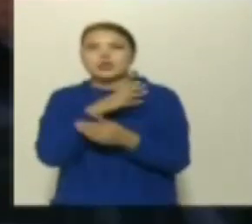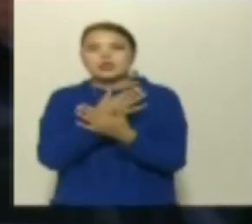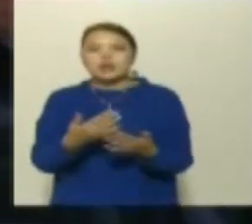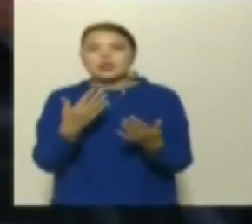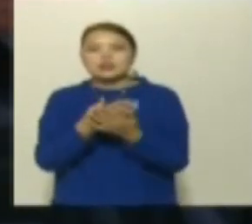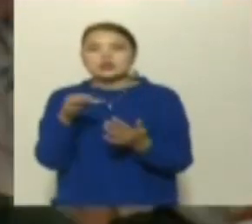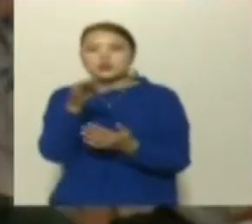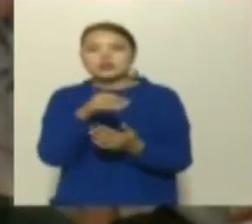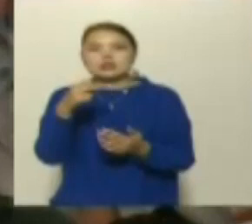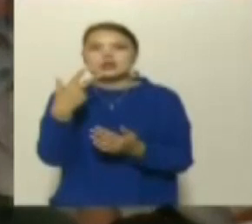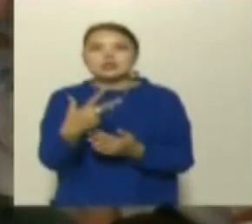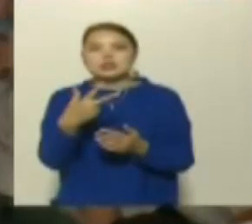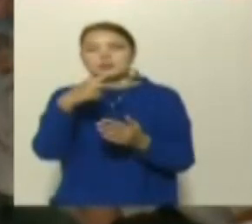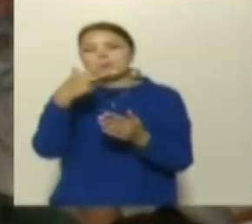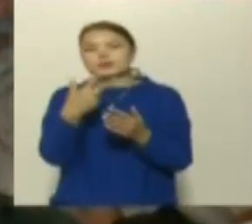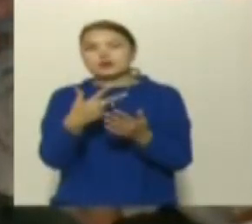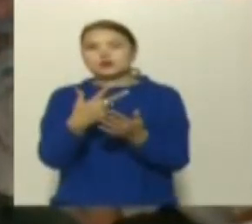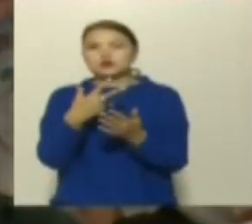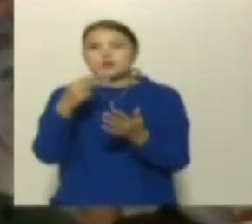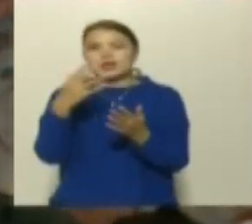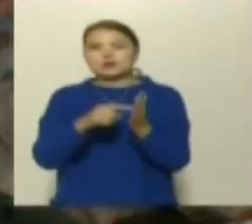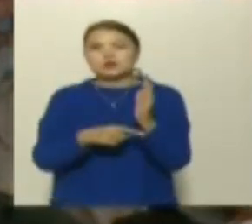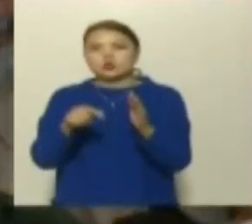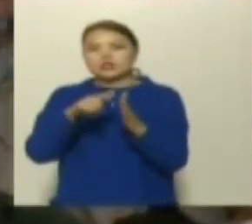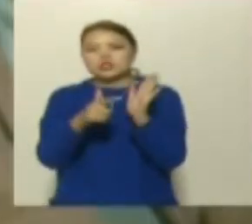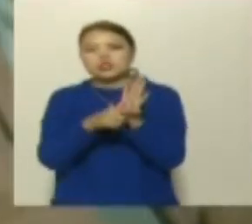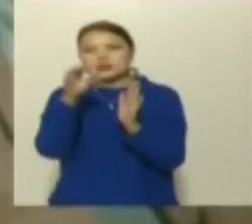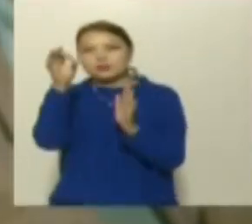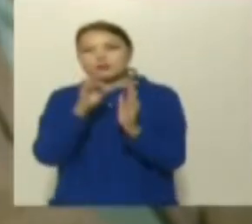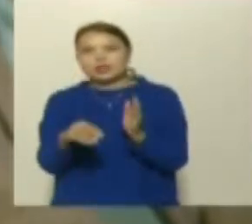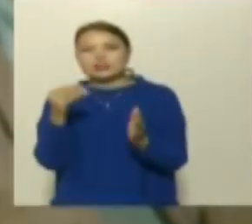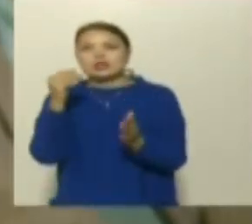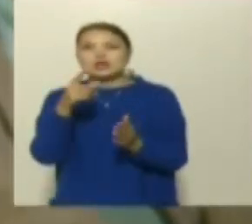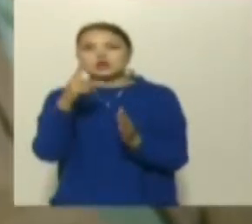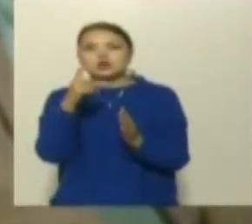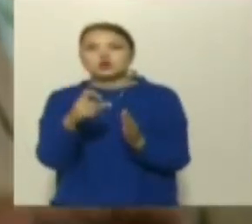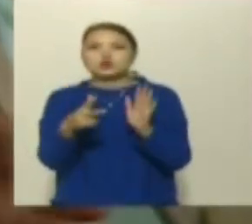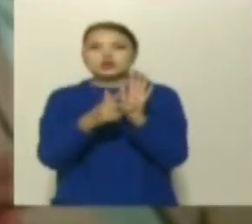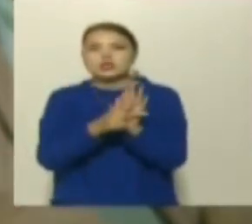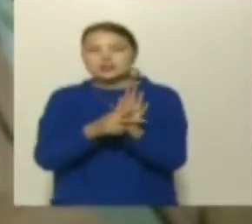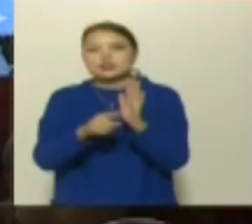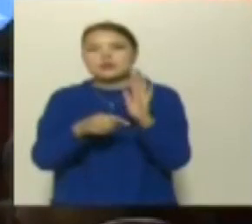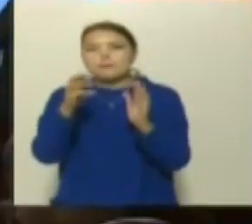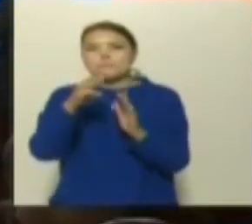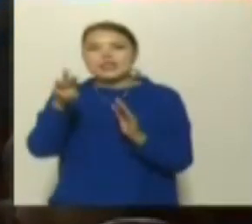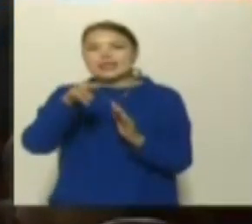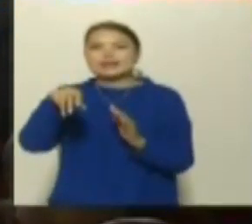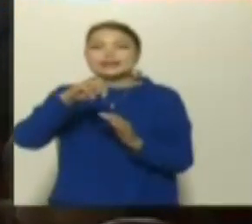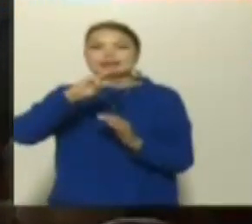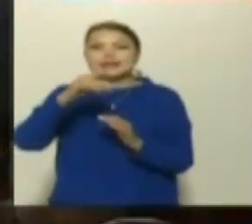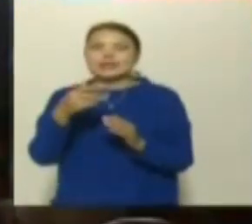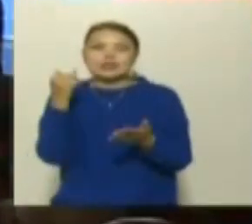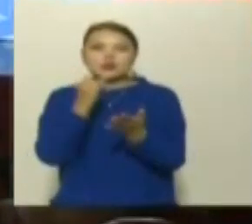облыс халқының 35,7%. Биыл қаланың негізгі капиталына 108,8 миллиард теңге инвестиция